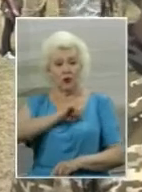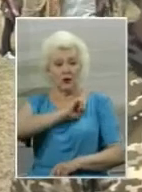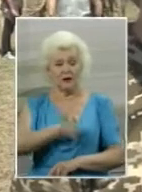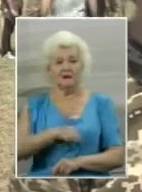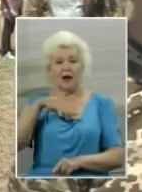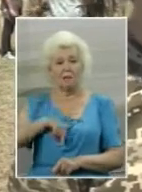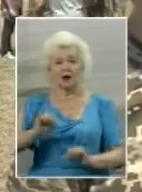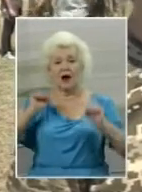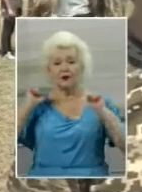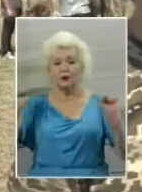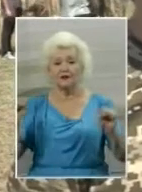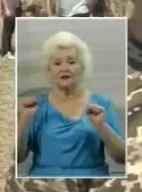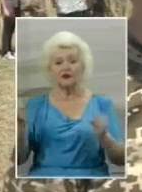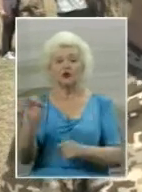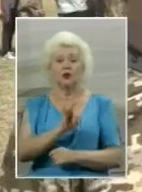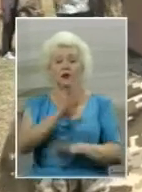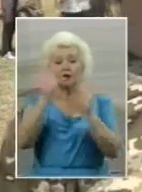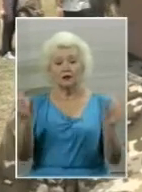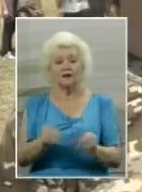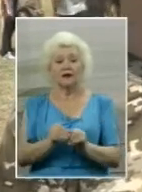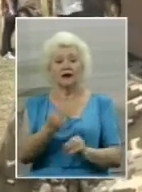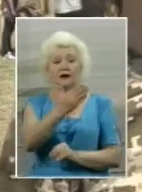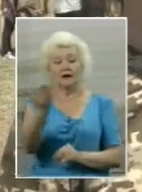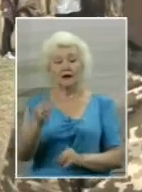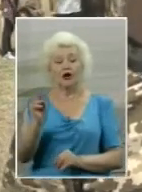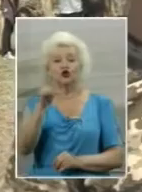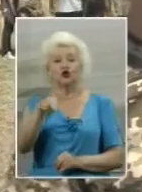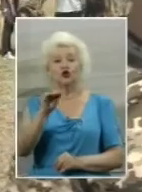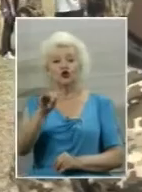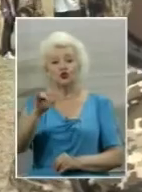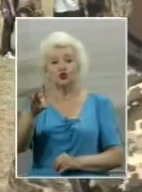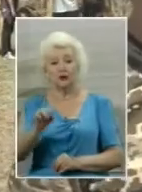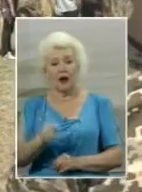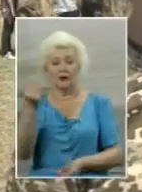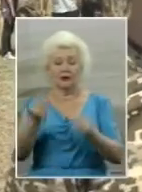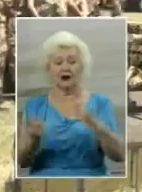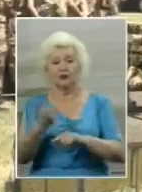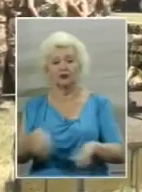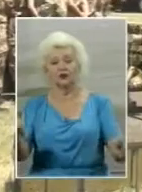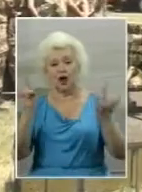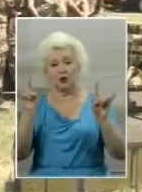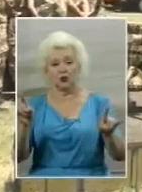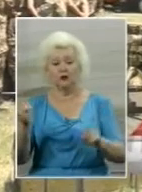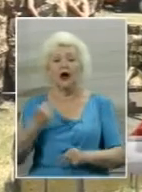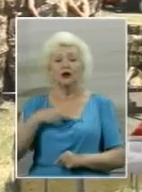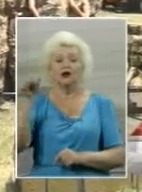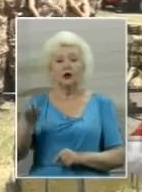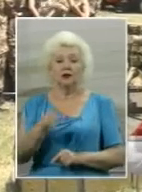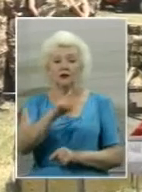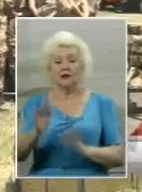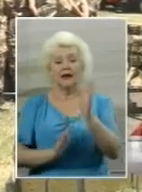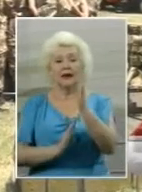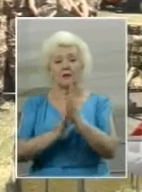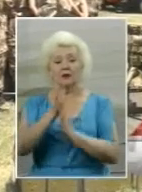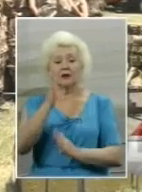морально, фізично. І взагалі от джура, гра – це дуже круто. Солдат, який